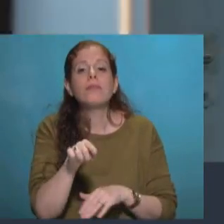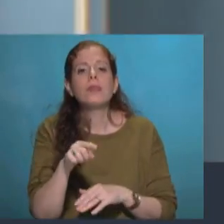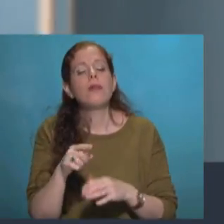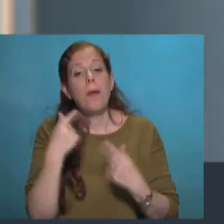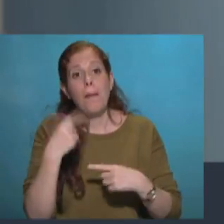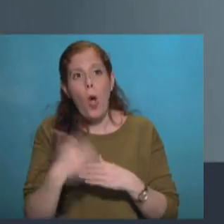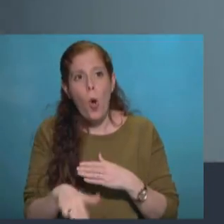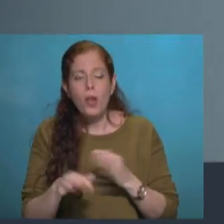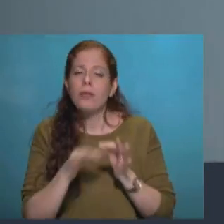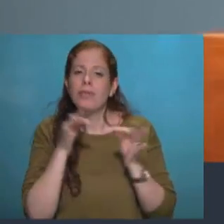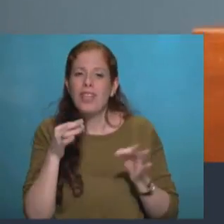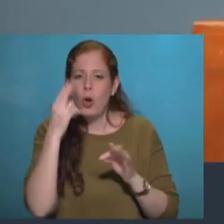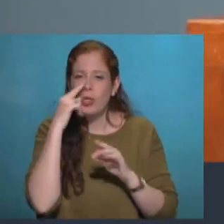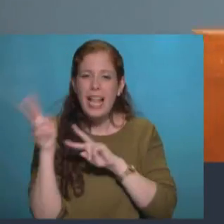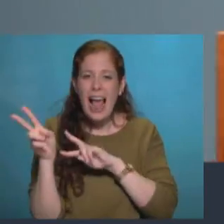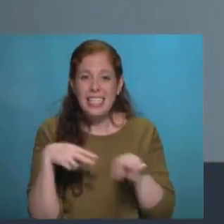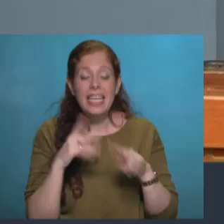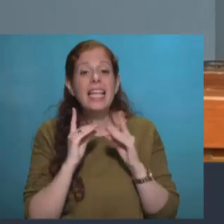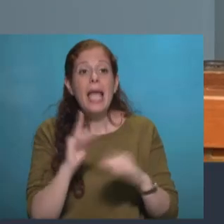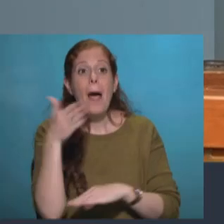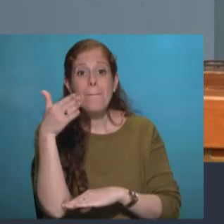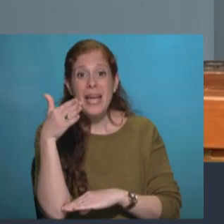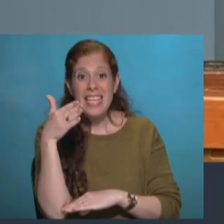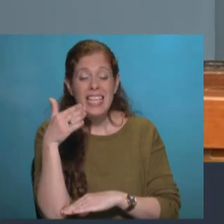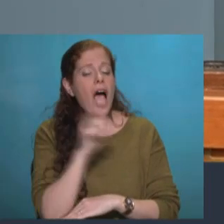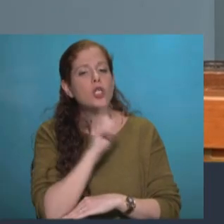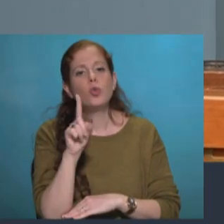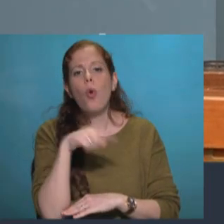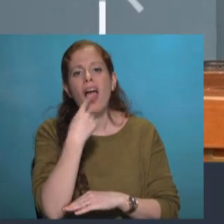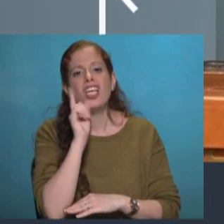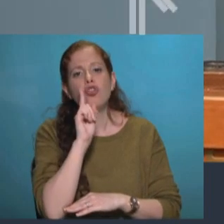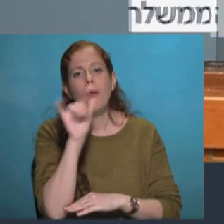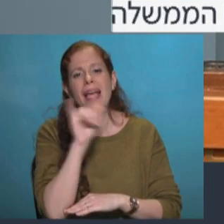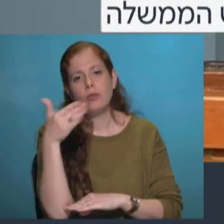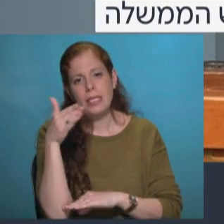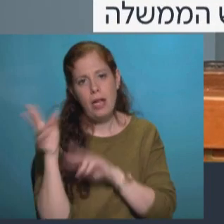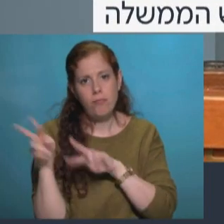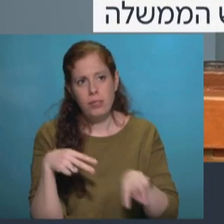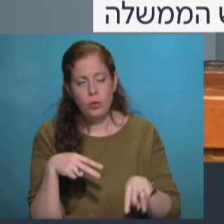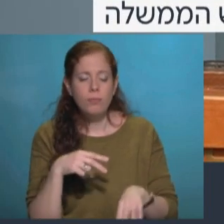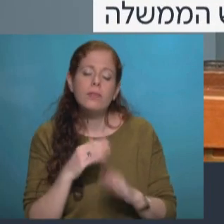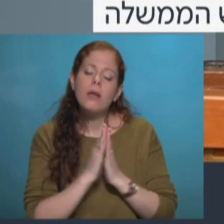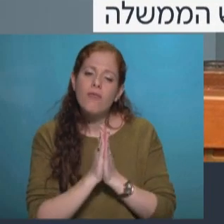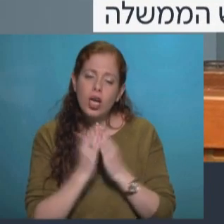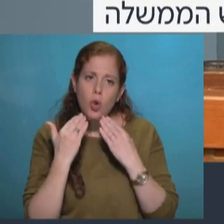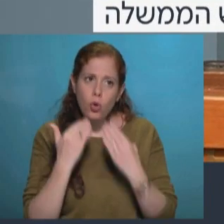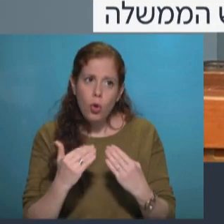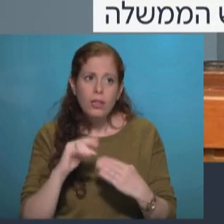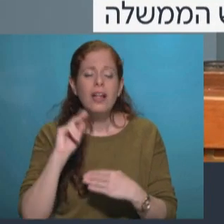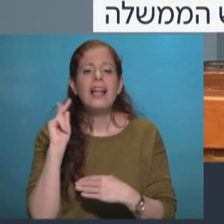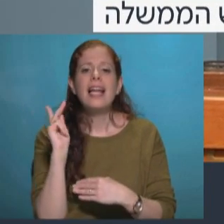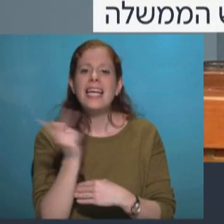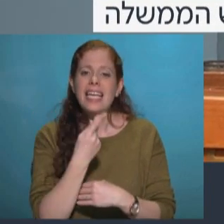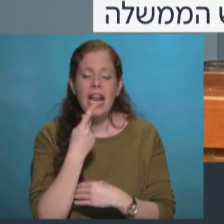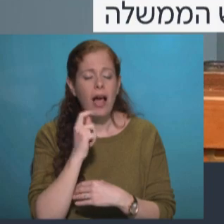לישראל, דרך מדינה שאסור לפרסם את שמה. אני מבקש כאן להודות לקהילת המודיעין כולה, למוסד,